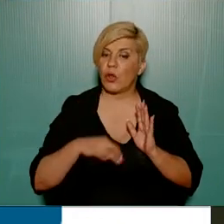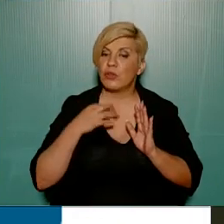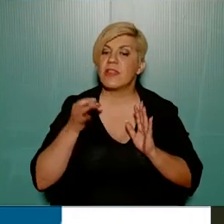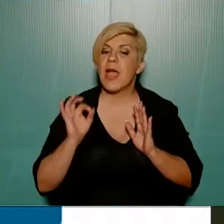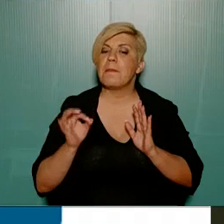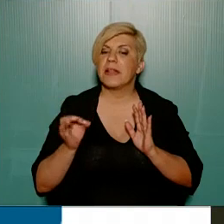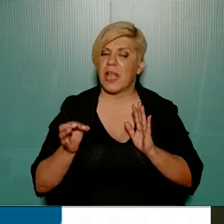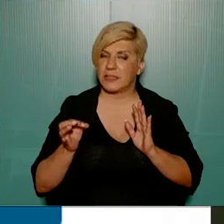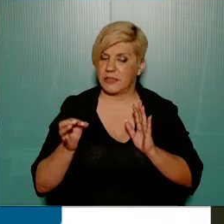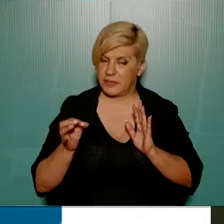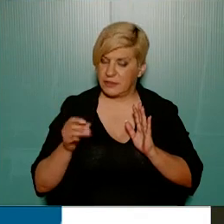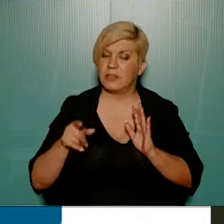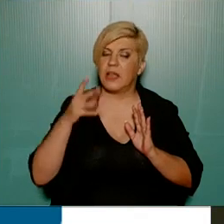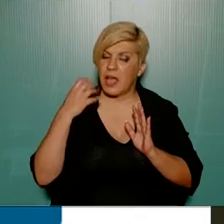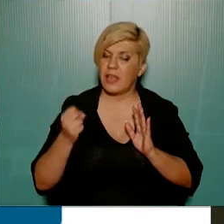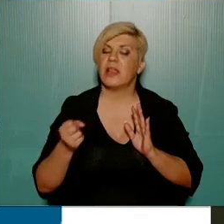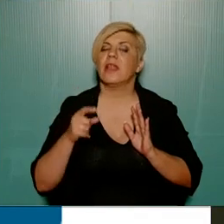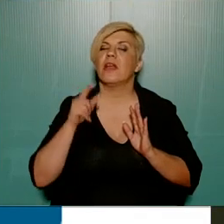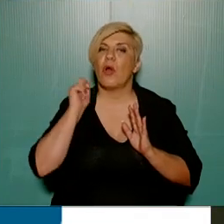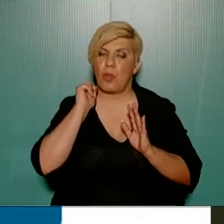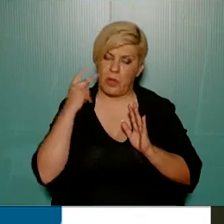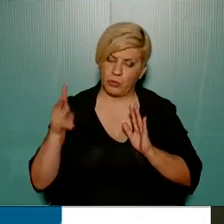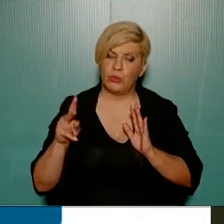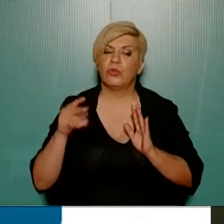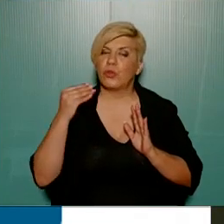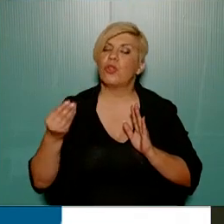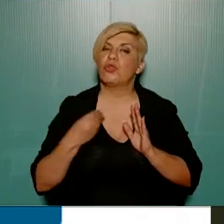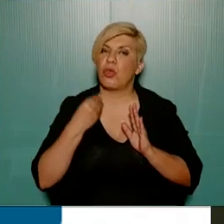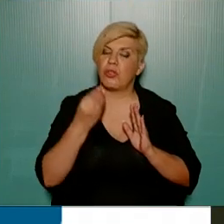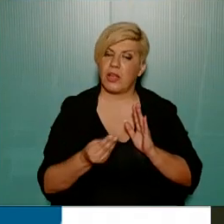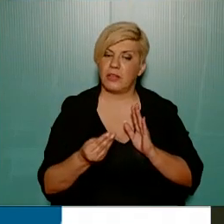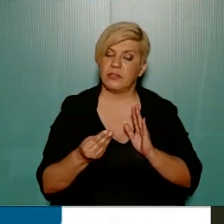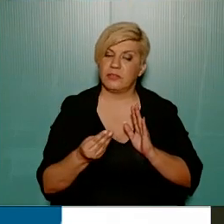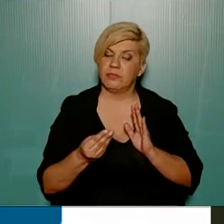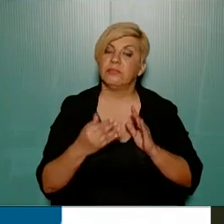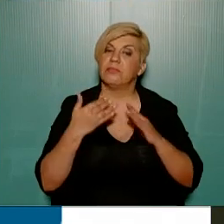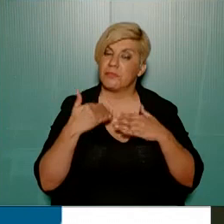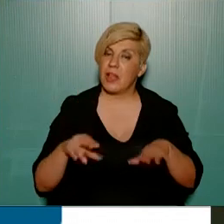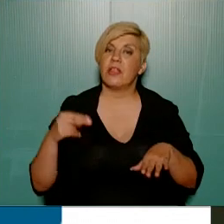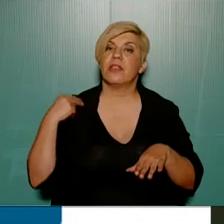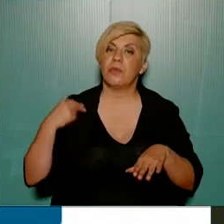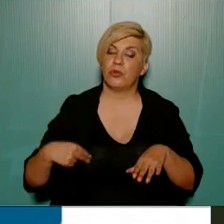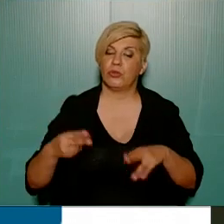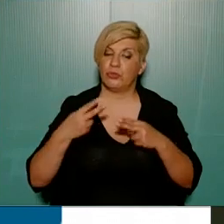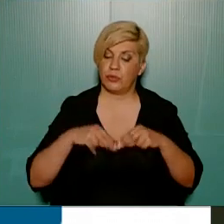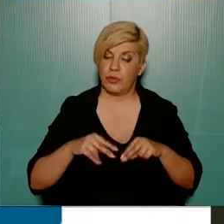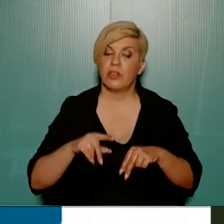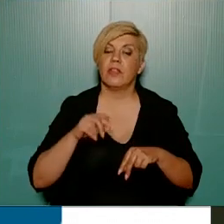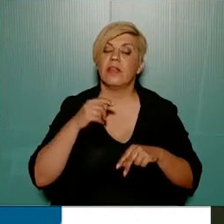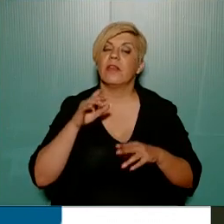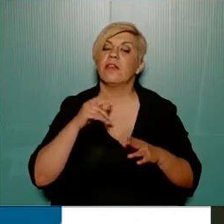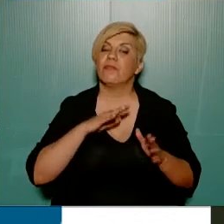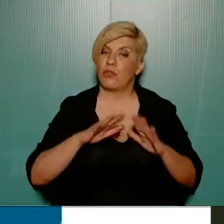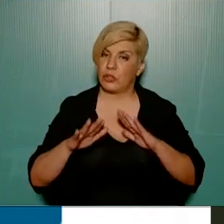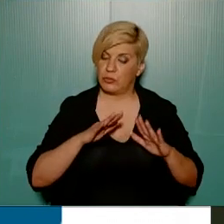που εξανίσταται έχει δίκιο, διότι τότε είχαν δοθεί, το έθεσα το θέμα στο Δημοτικό Συμβούλιο, η διοίκηση είπε